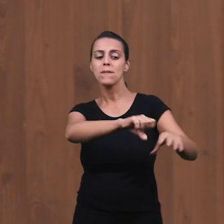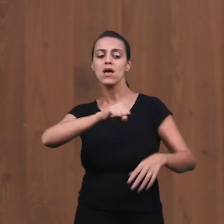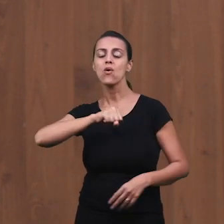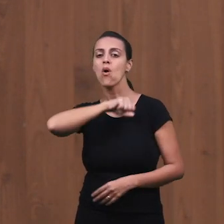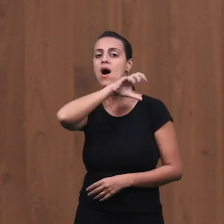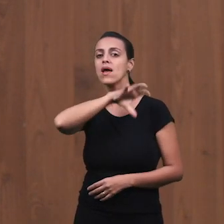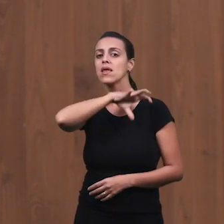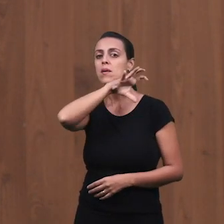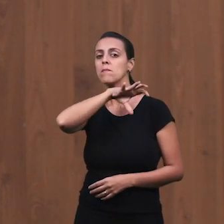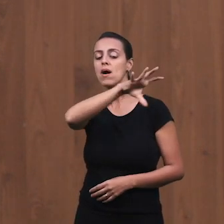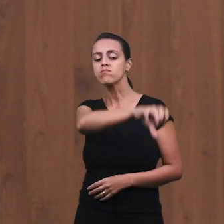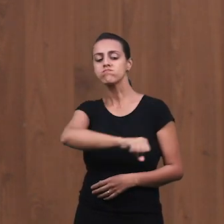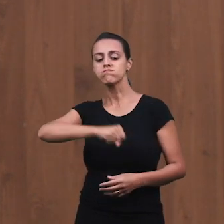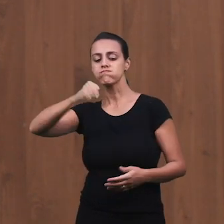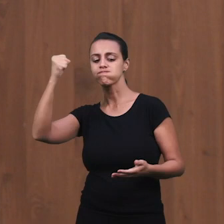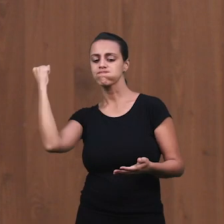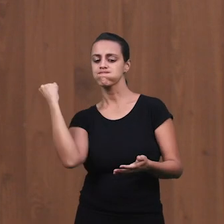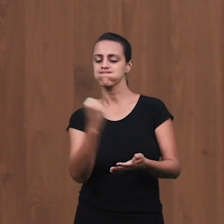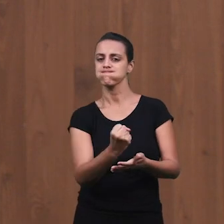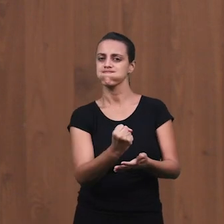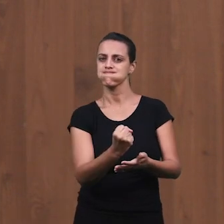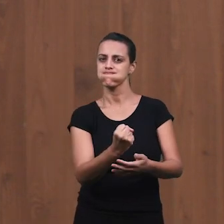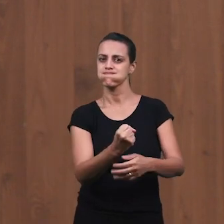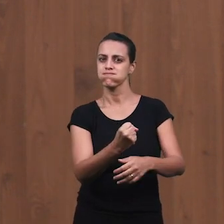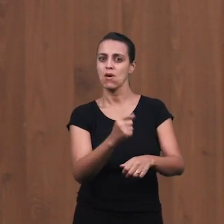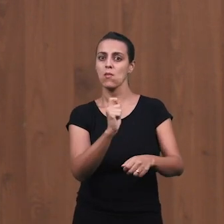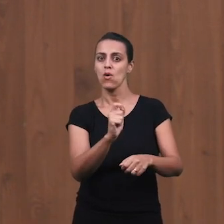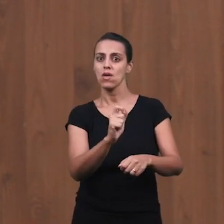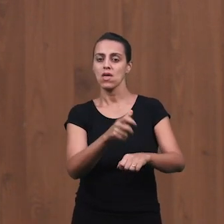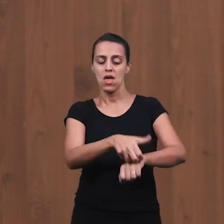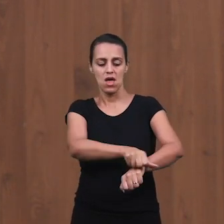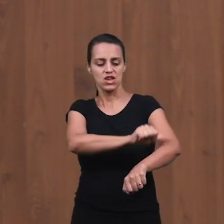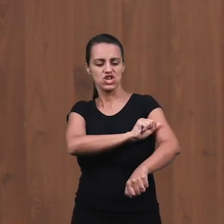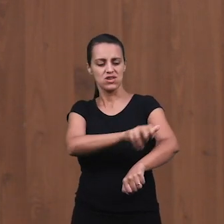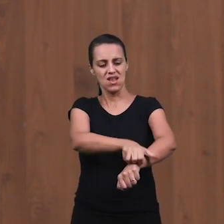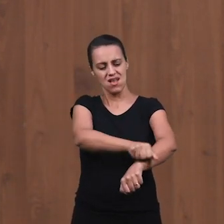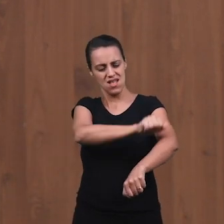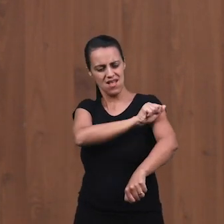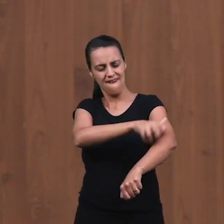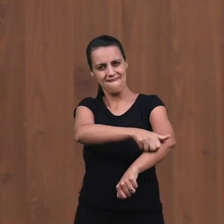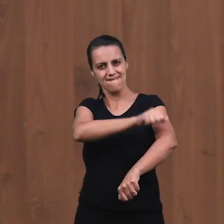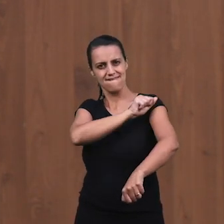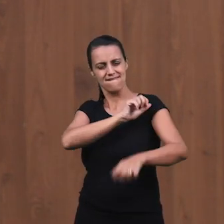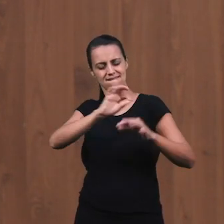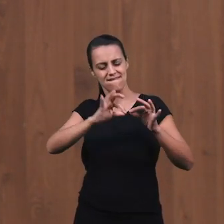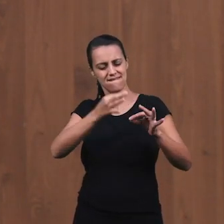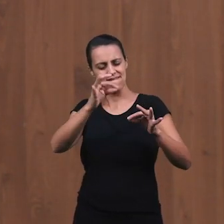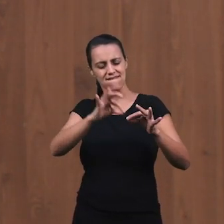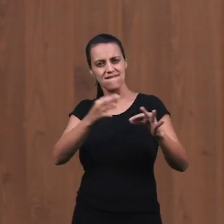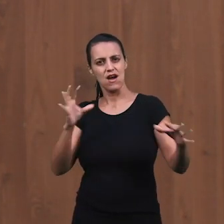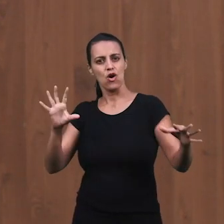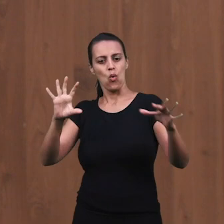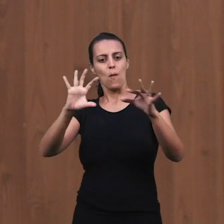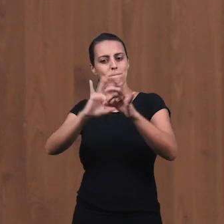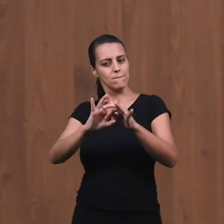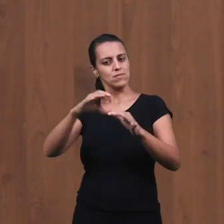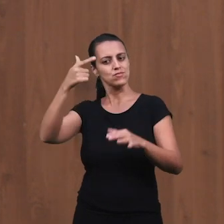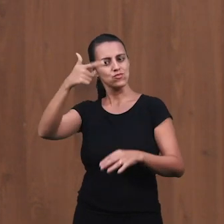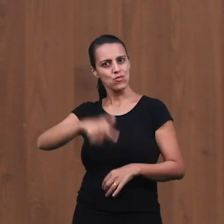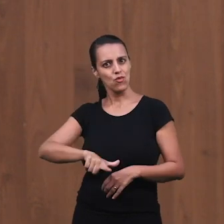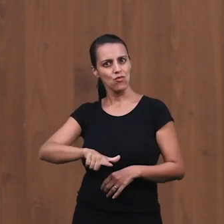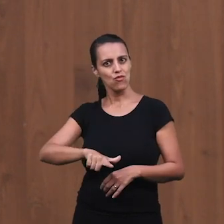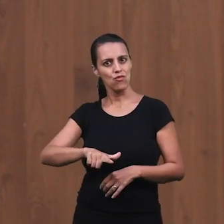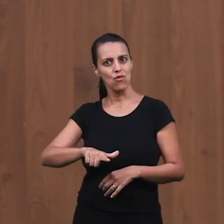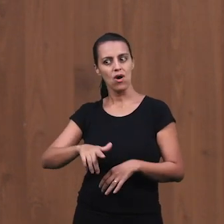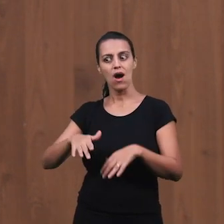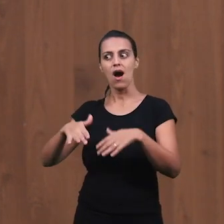un animal en versant sang innocent pour que la communion puisse revenir, la communion d'Adam